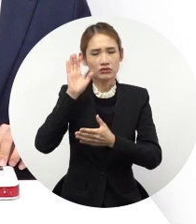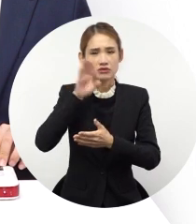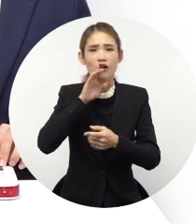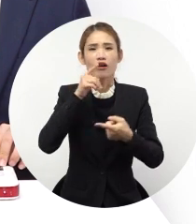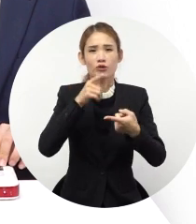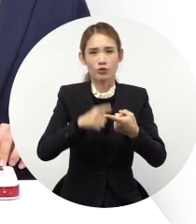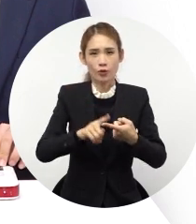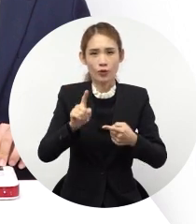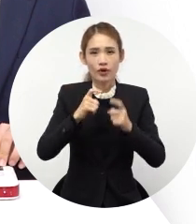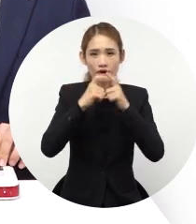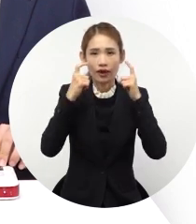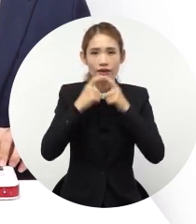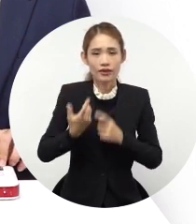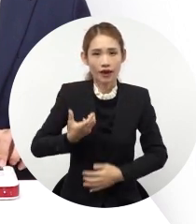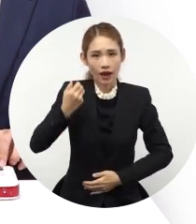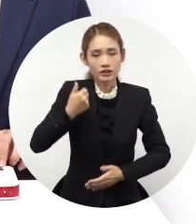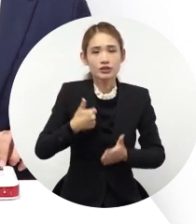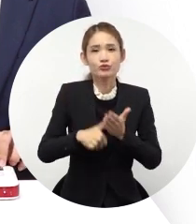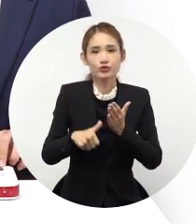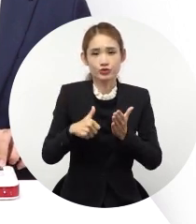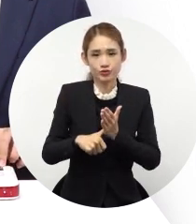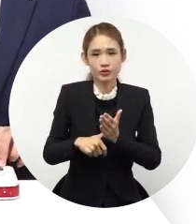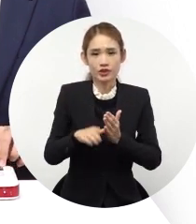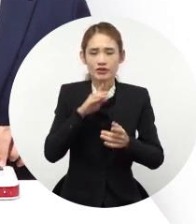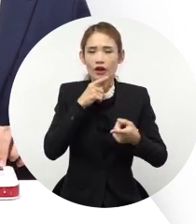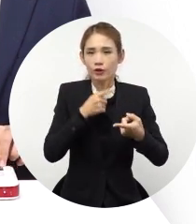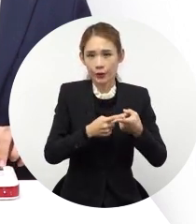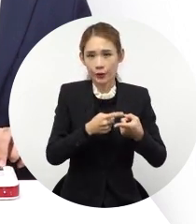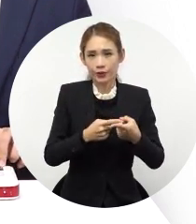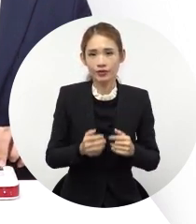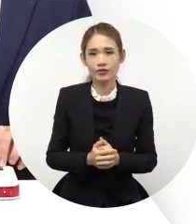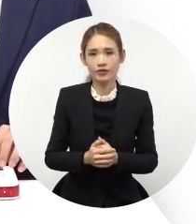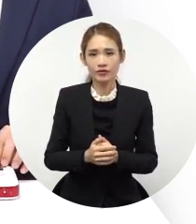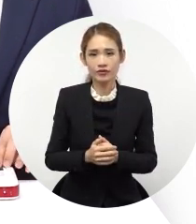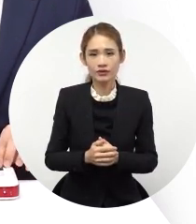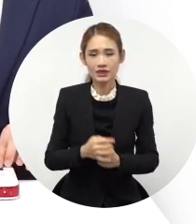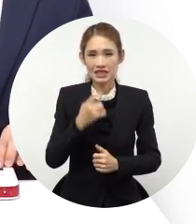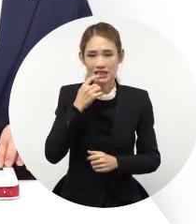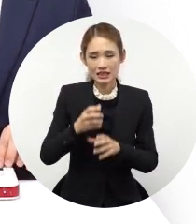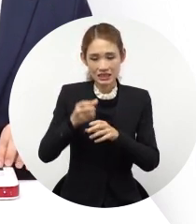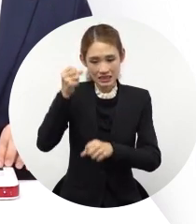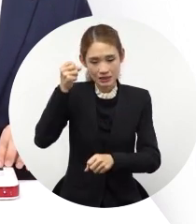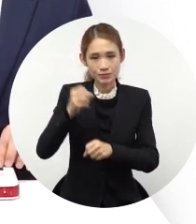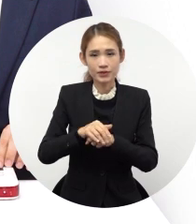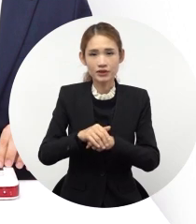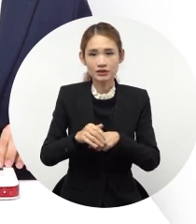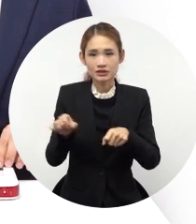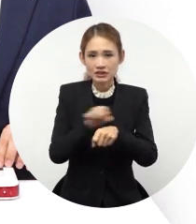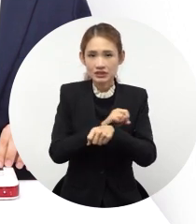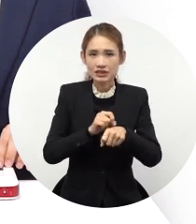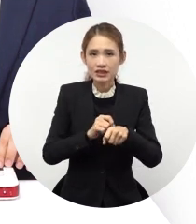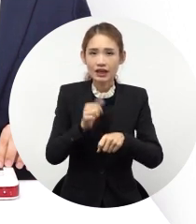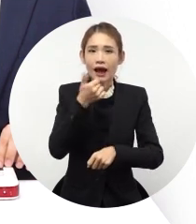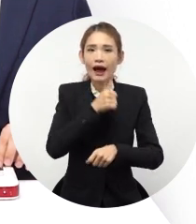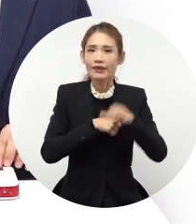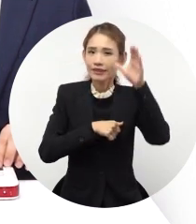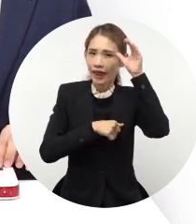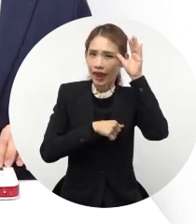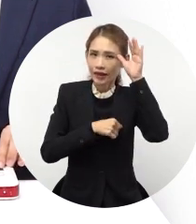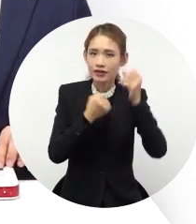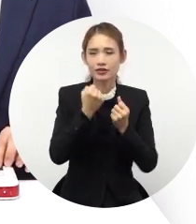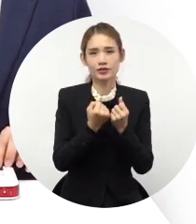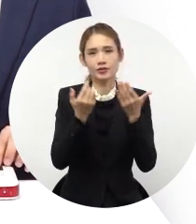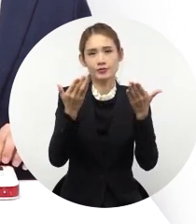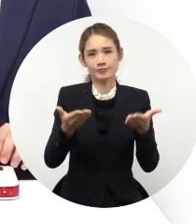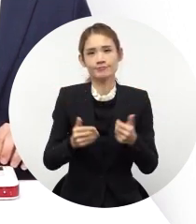당연하겠죠. 개인의 소지한 물건이기 때문에 당연한데요. 흰지팡이나 안내견, 특히 안내견에 대해서 말씀을 좀